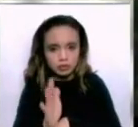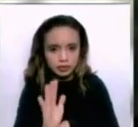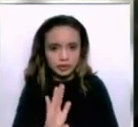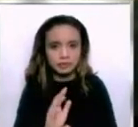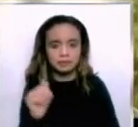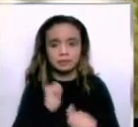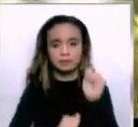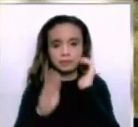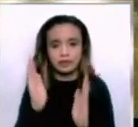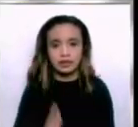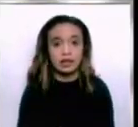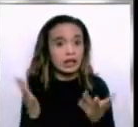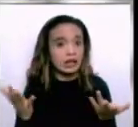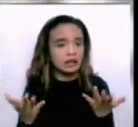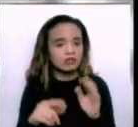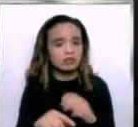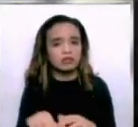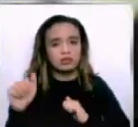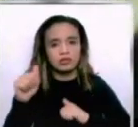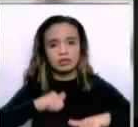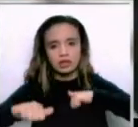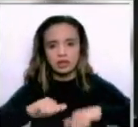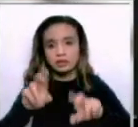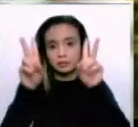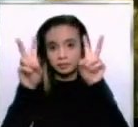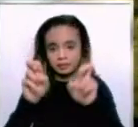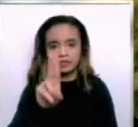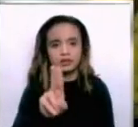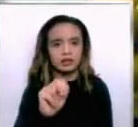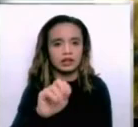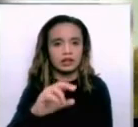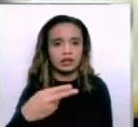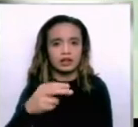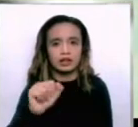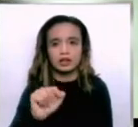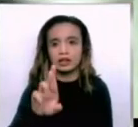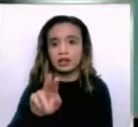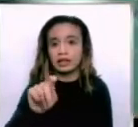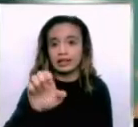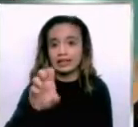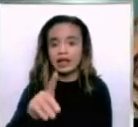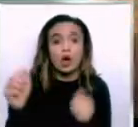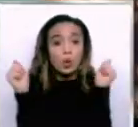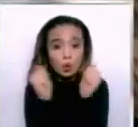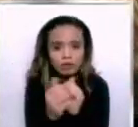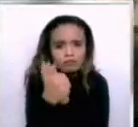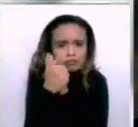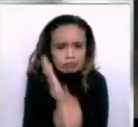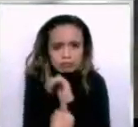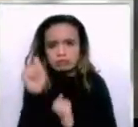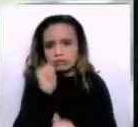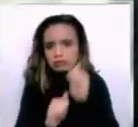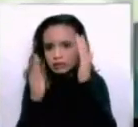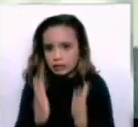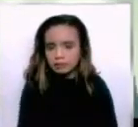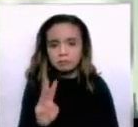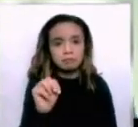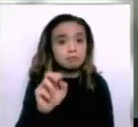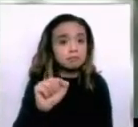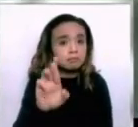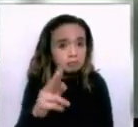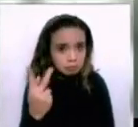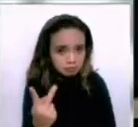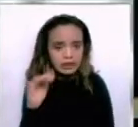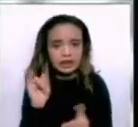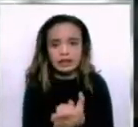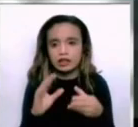sa action film na Uncharted, kasama ang batikang aktor na si Mark Wahlberg. Kwento ni Tom kay GMA News ringer Janet Nepales,